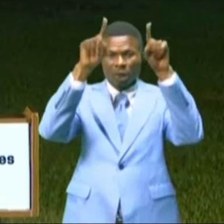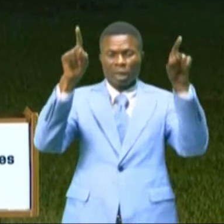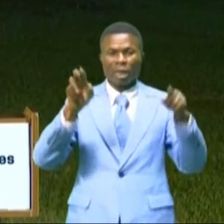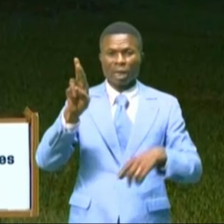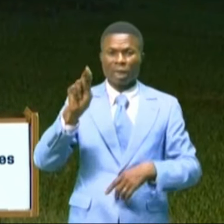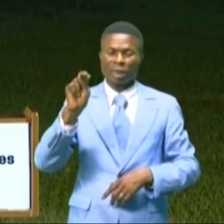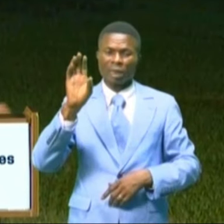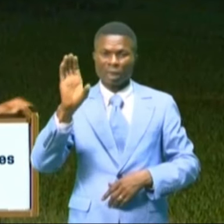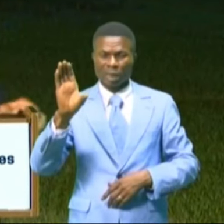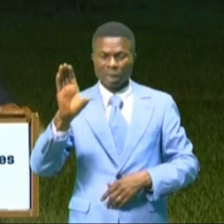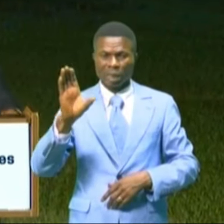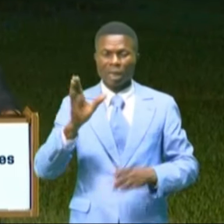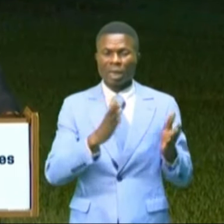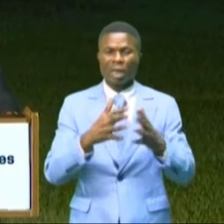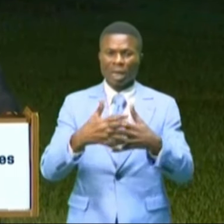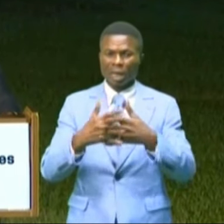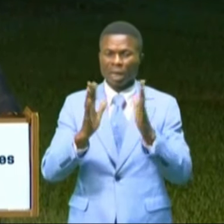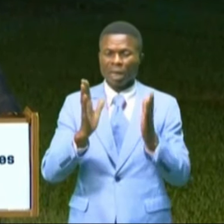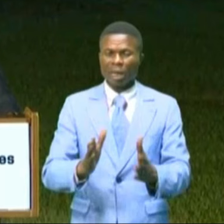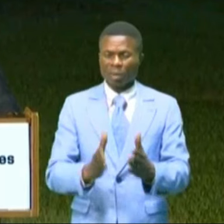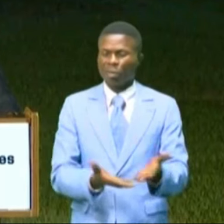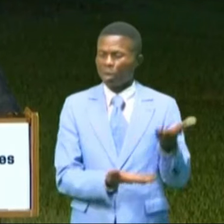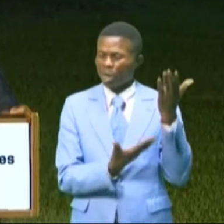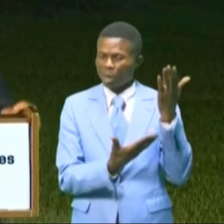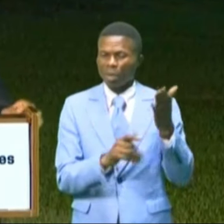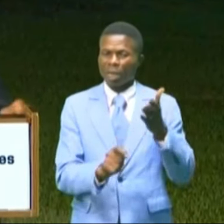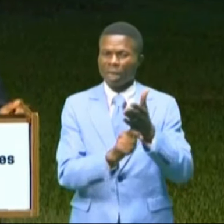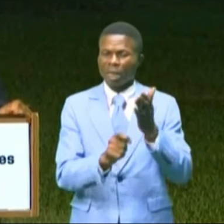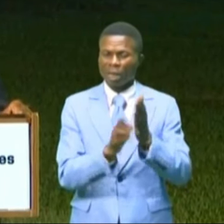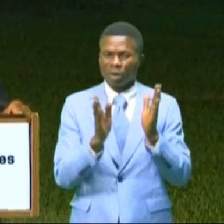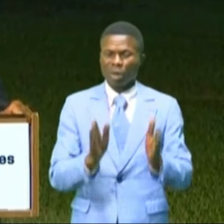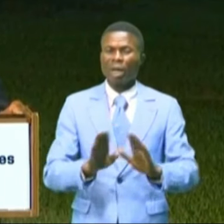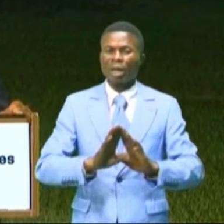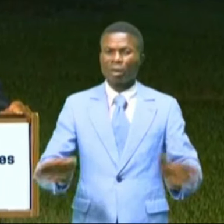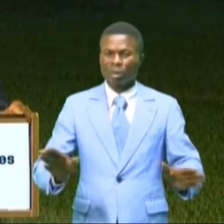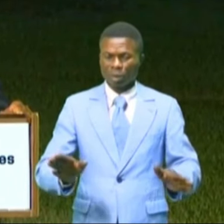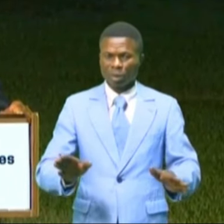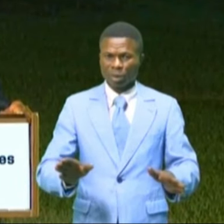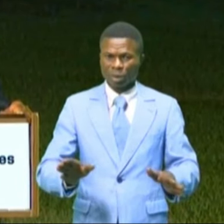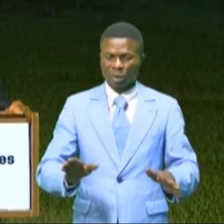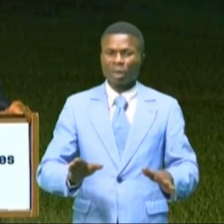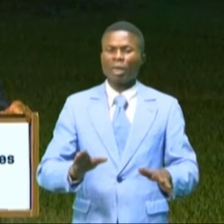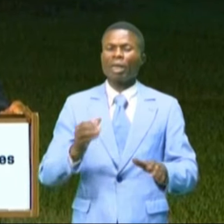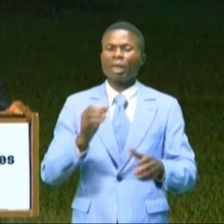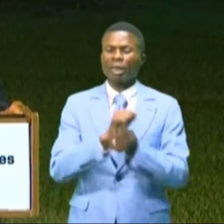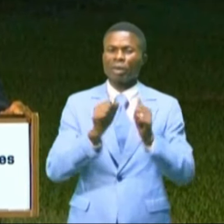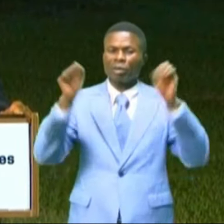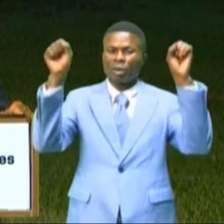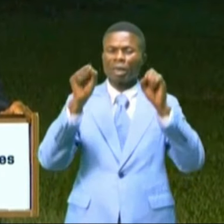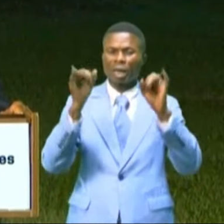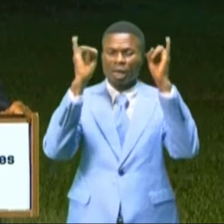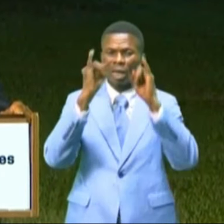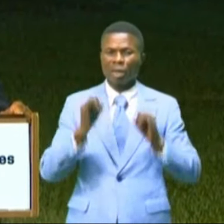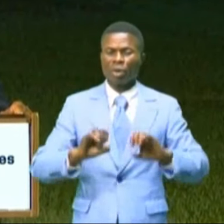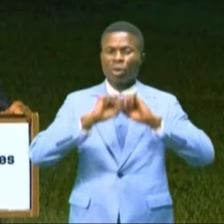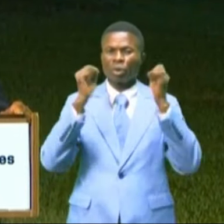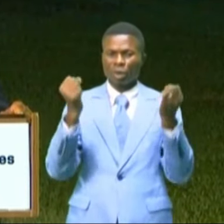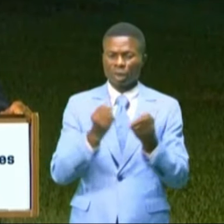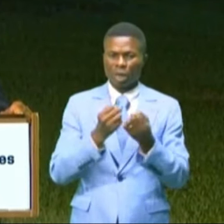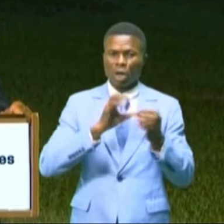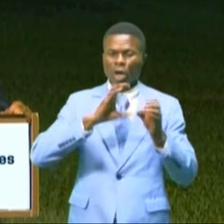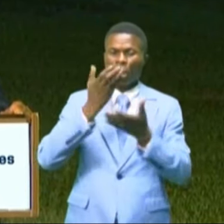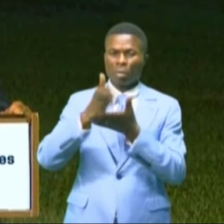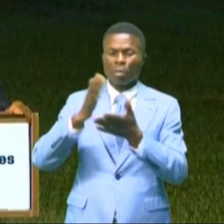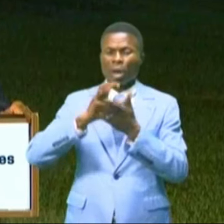nationale dispose d'un partenaire qui a une solution technologique capable de s'interfacer avec les systèmes informatiques des sociétés des